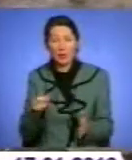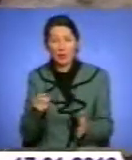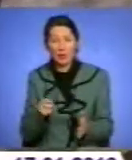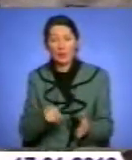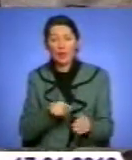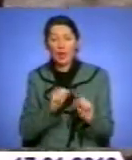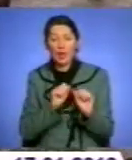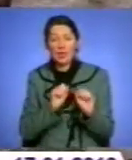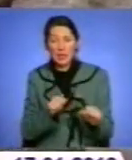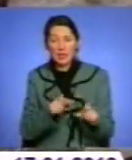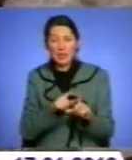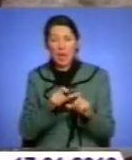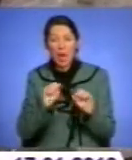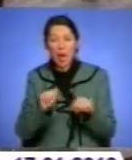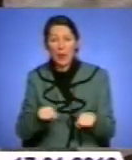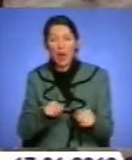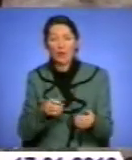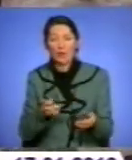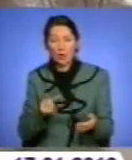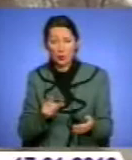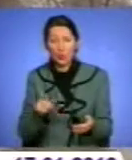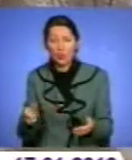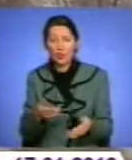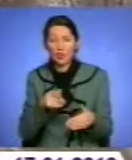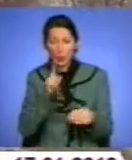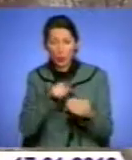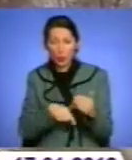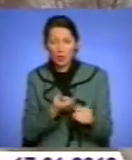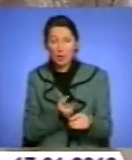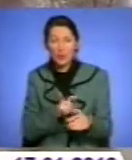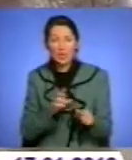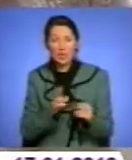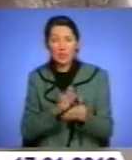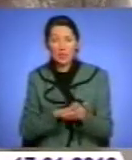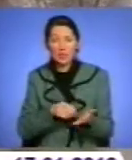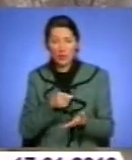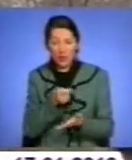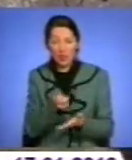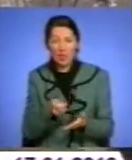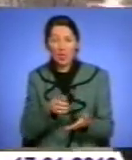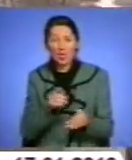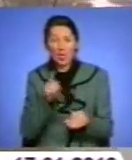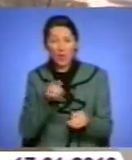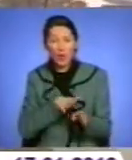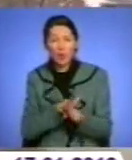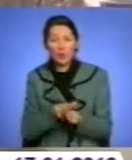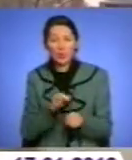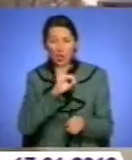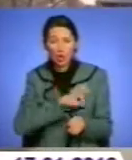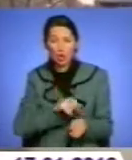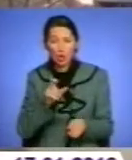споживачів переконують, більшість звернень вирішується на користь людей. Інспекція отримала скарг від майже 30 тисяч